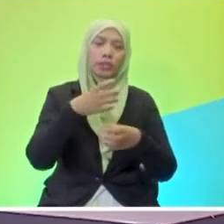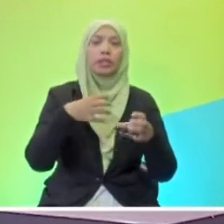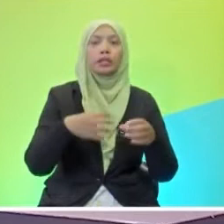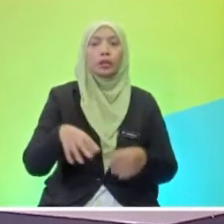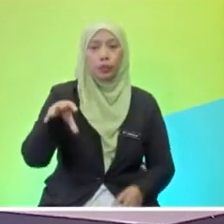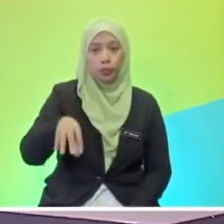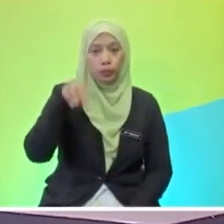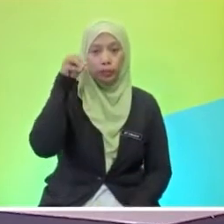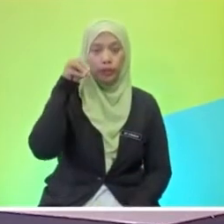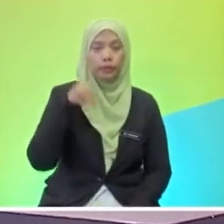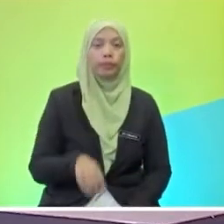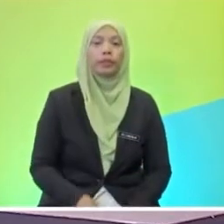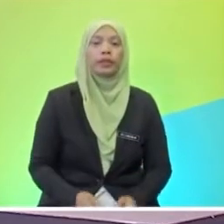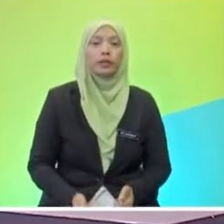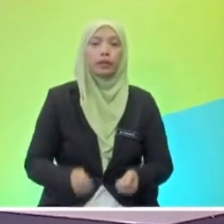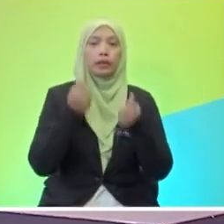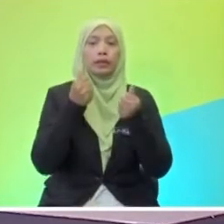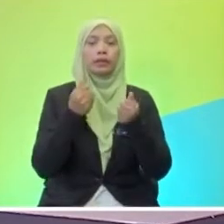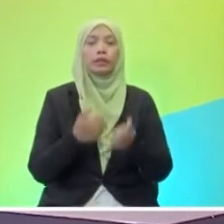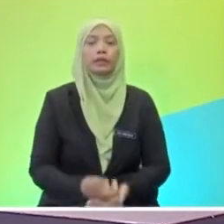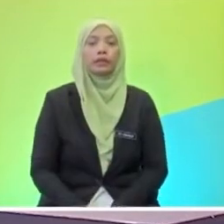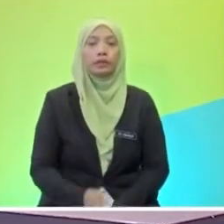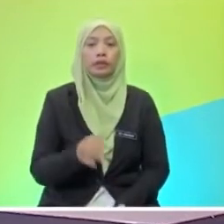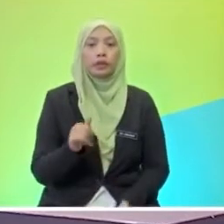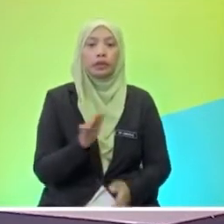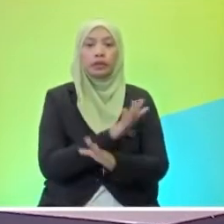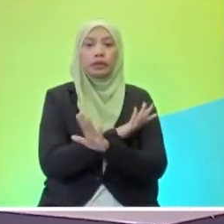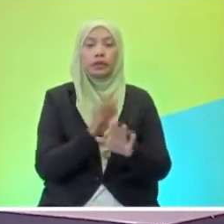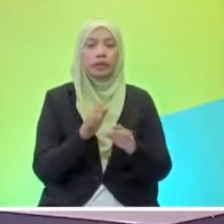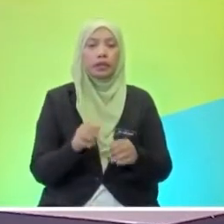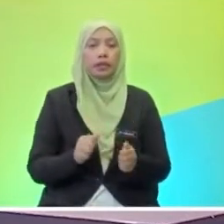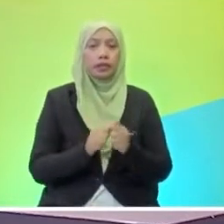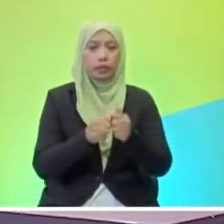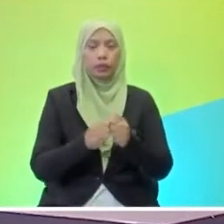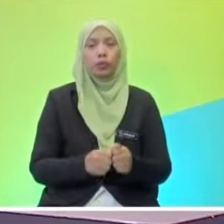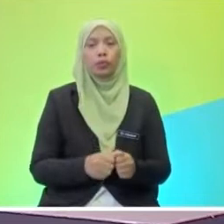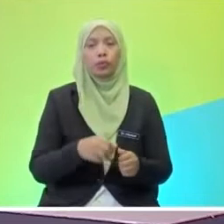kemudian pengangkutan sistem kerja di Malaysia yang tidak mengikuti urutan